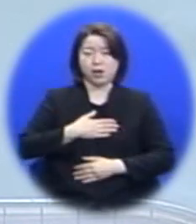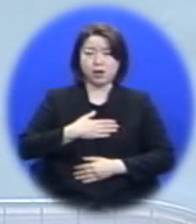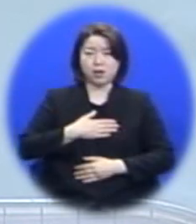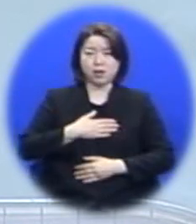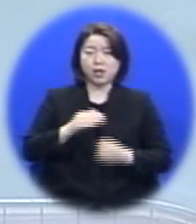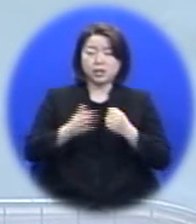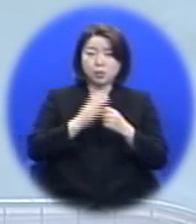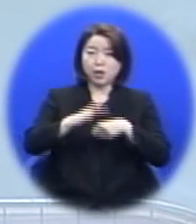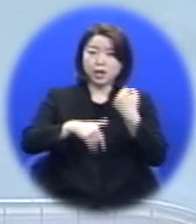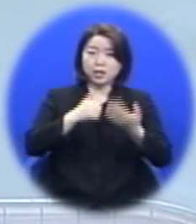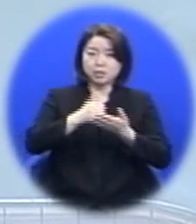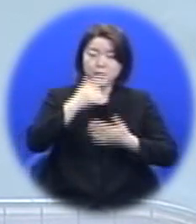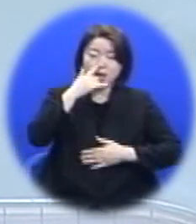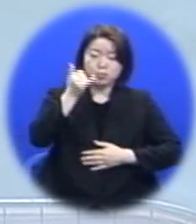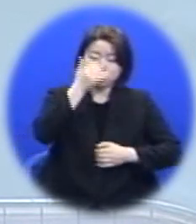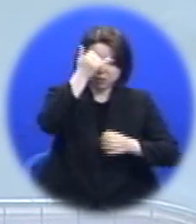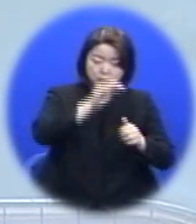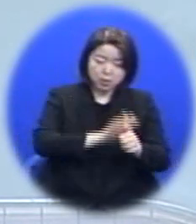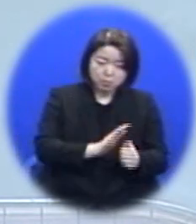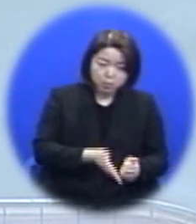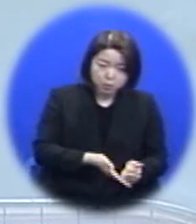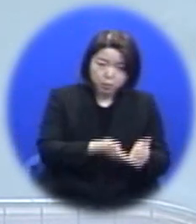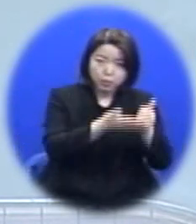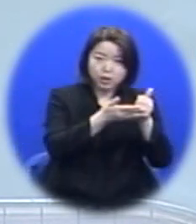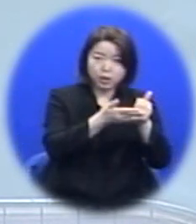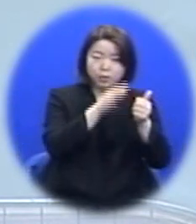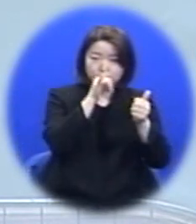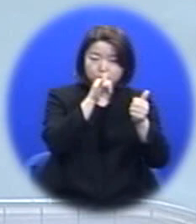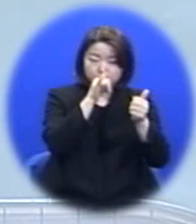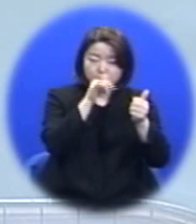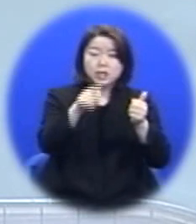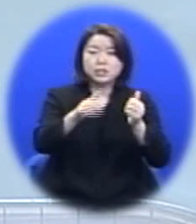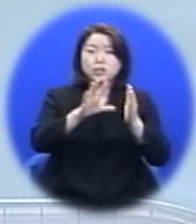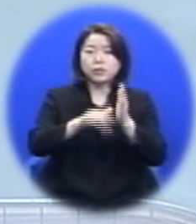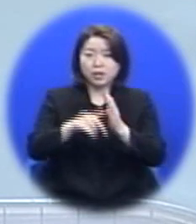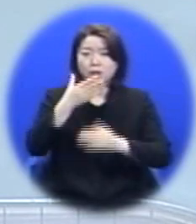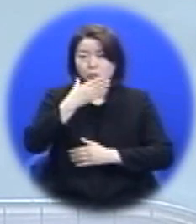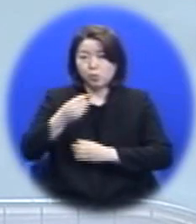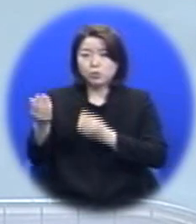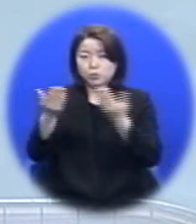하고 부모를 공경할 때 복을 주시겠다고 약속을 하신 겁니다.